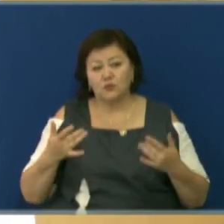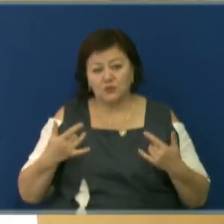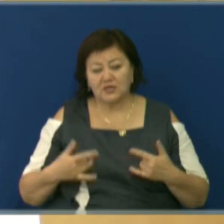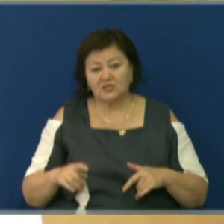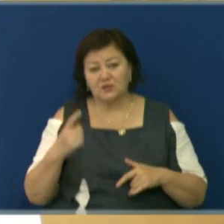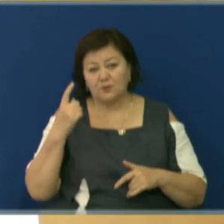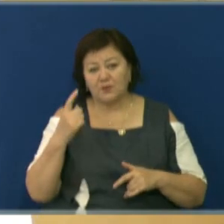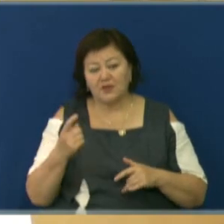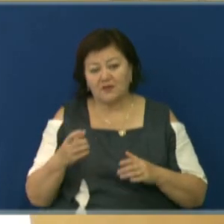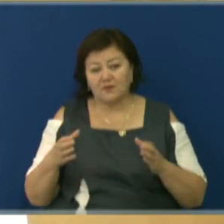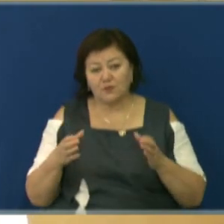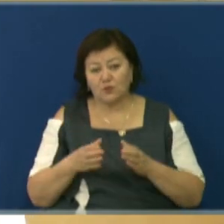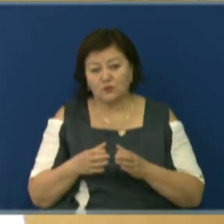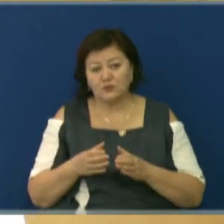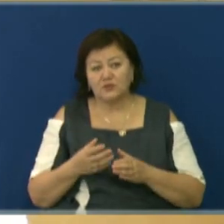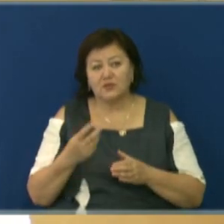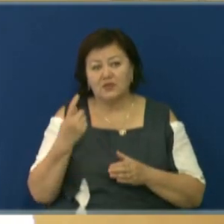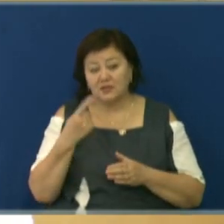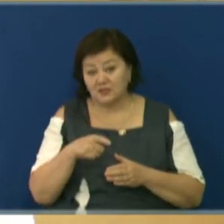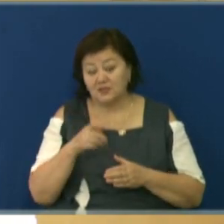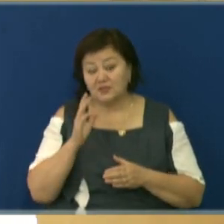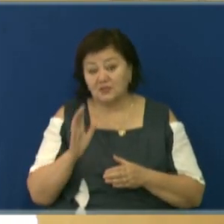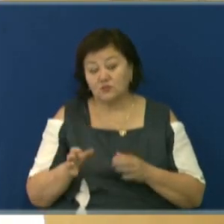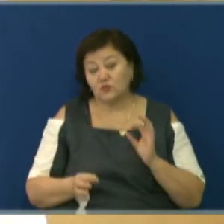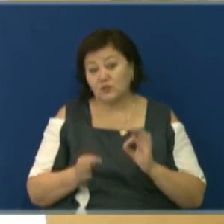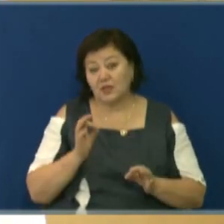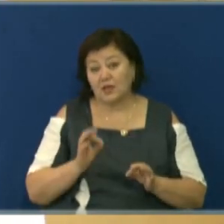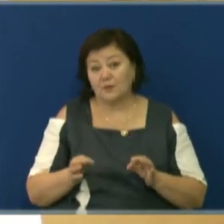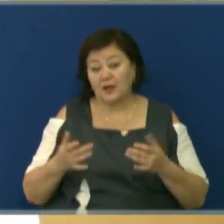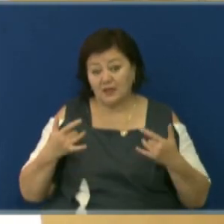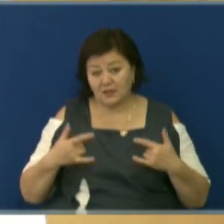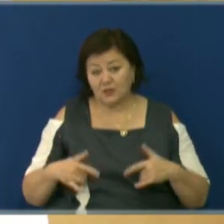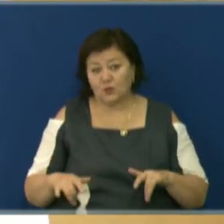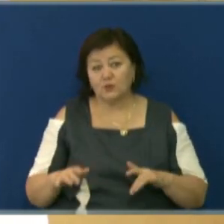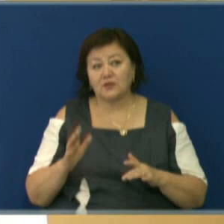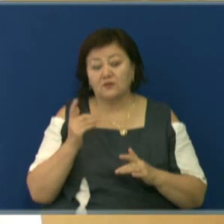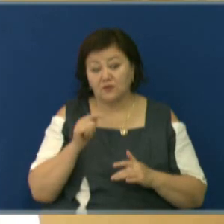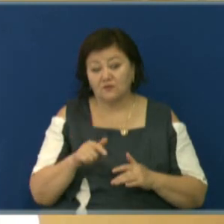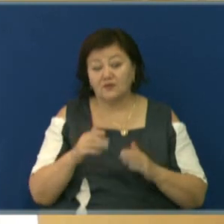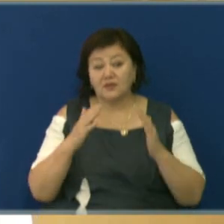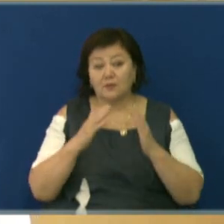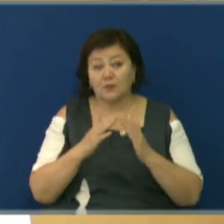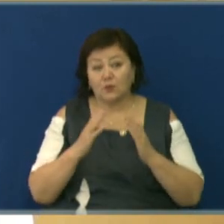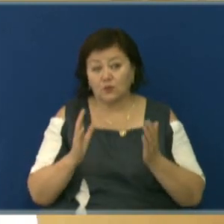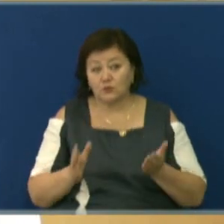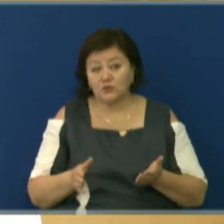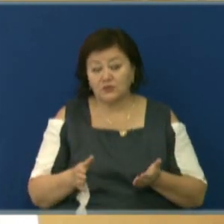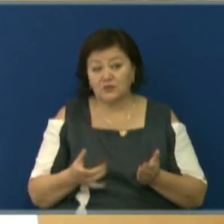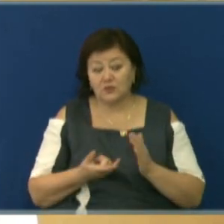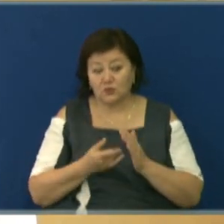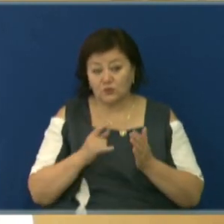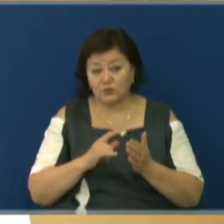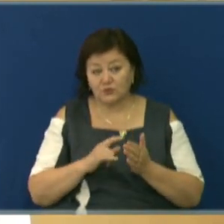который находится рядом с нами, а здесь будет проходить только нормальные роды. Кроме того, в данном корпусе открыт